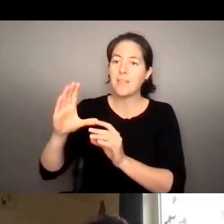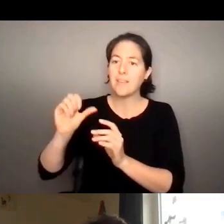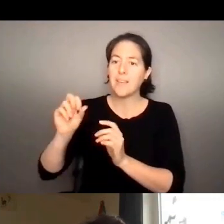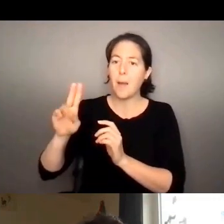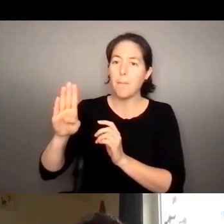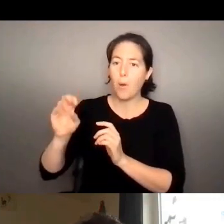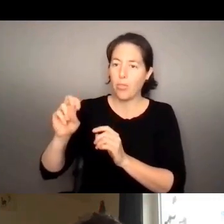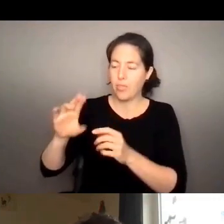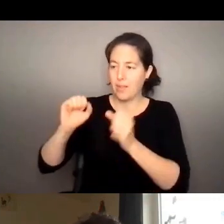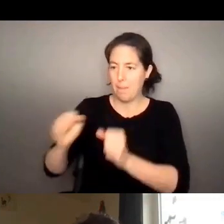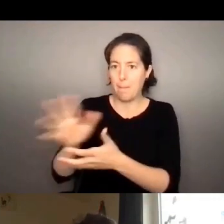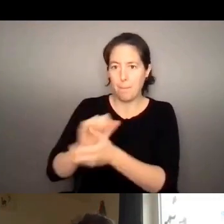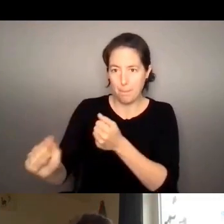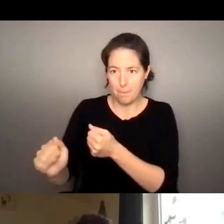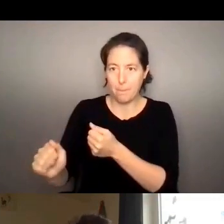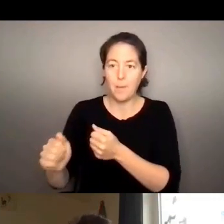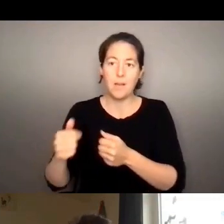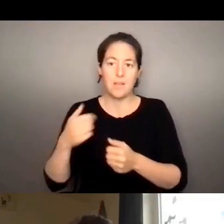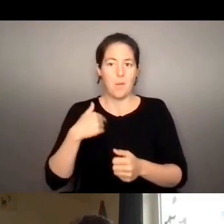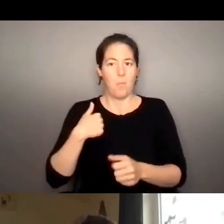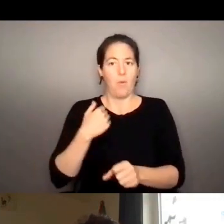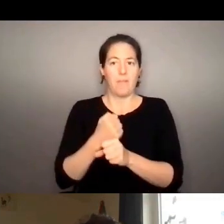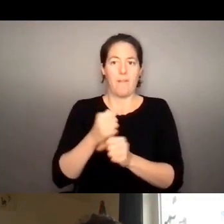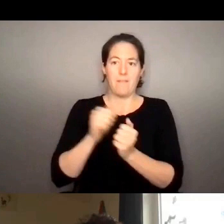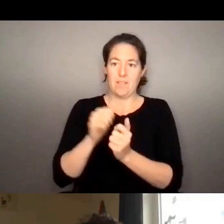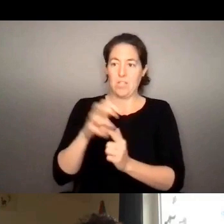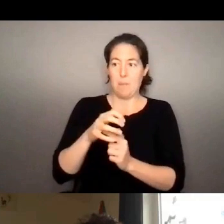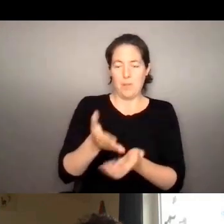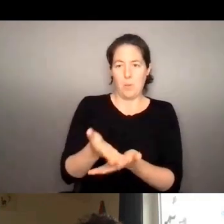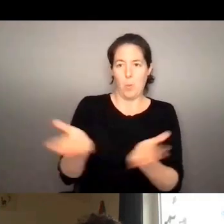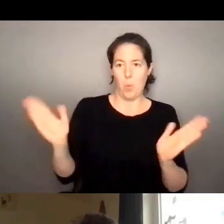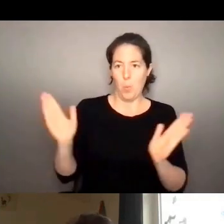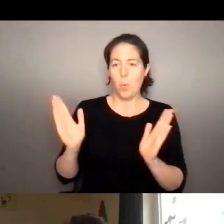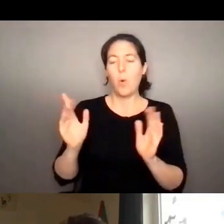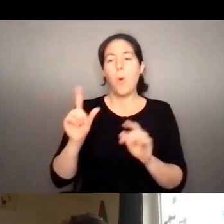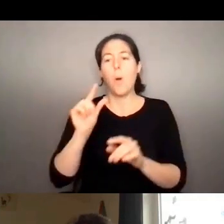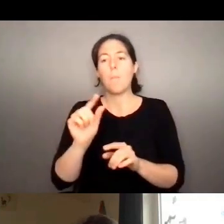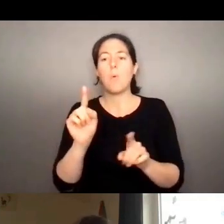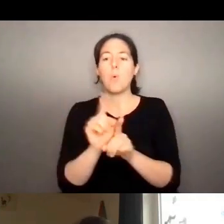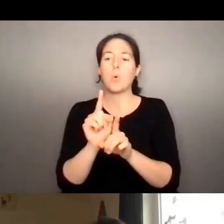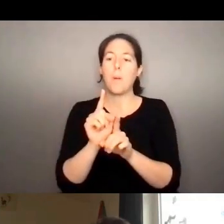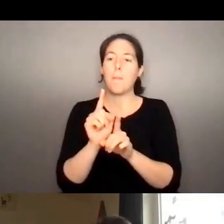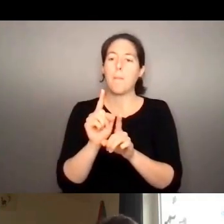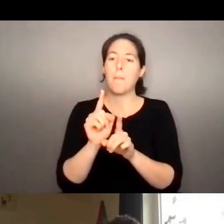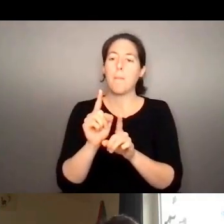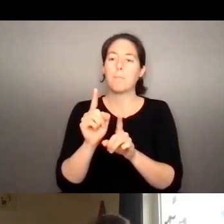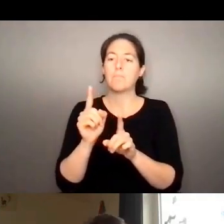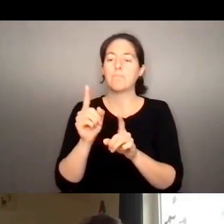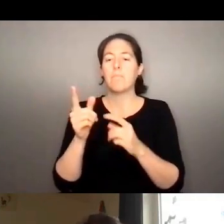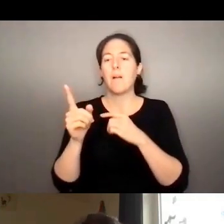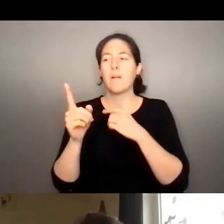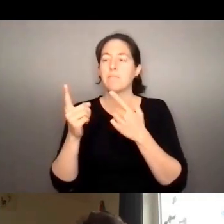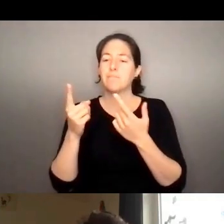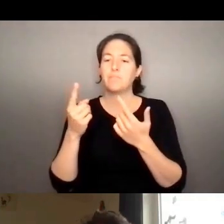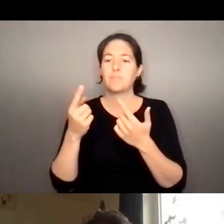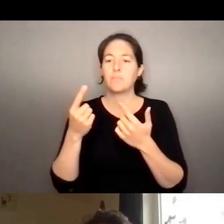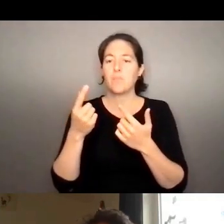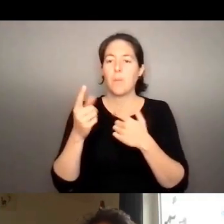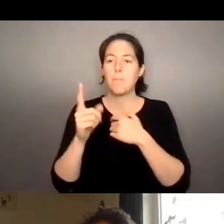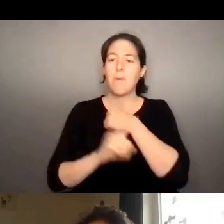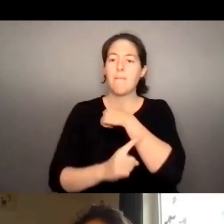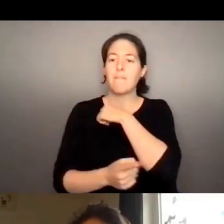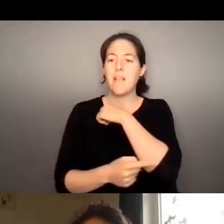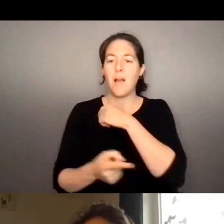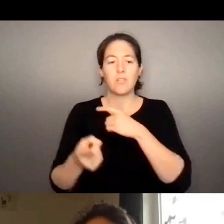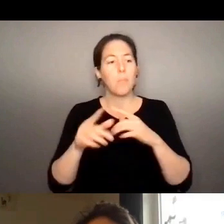c'est beaucoup avec ces champignons-là qu'on travaille parce que c'est un peu comme les vidangeurs là, des matières qui sont en